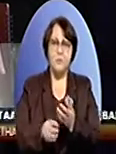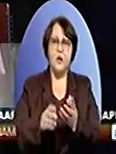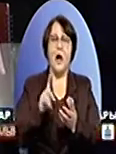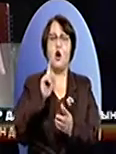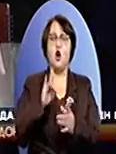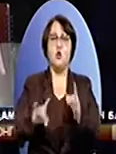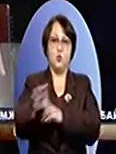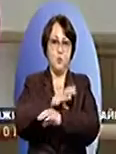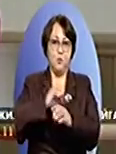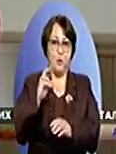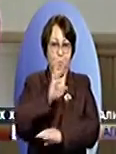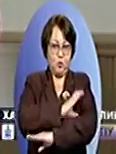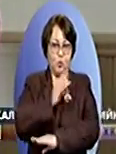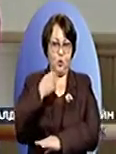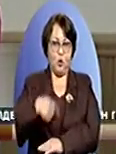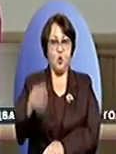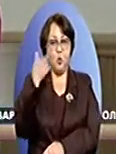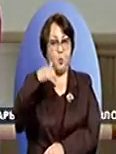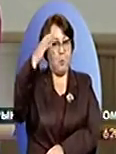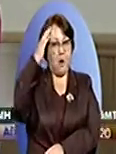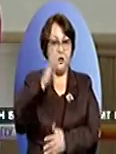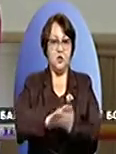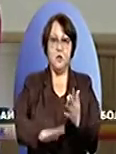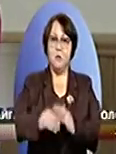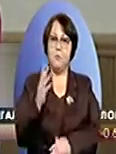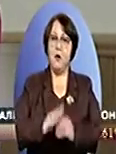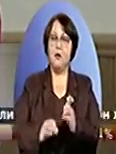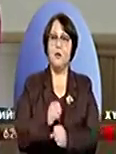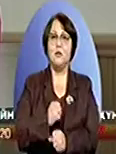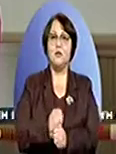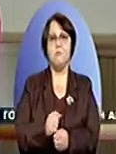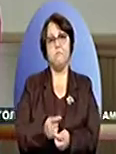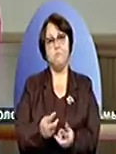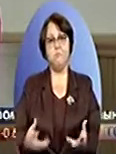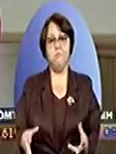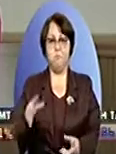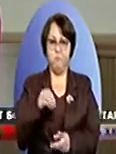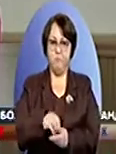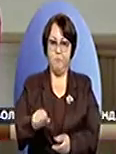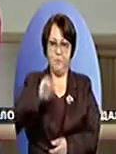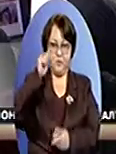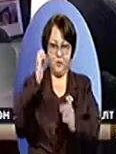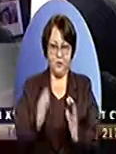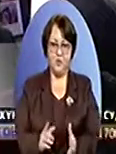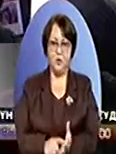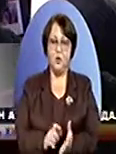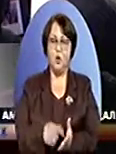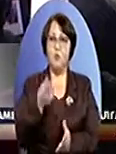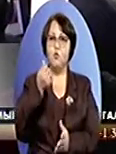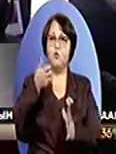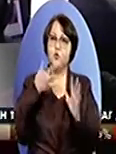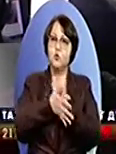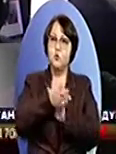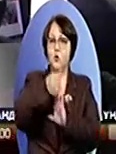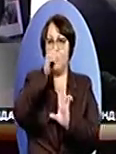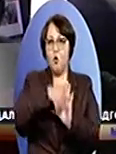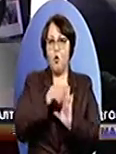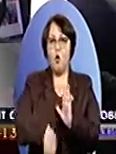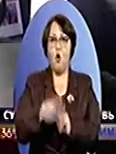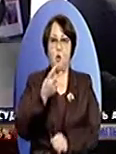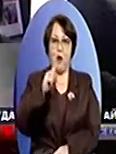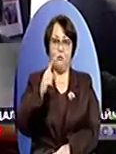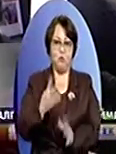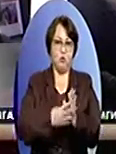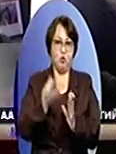сумын ерөнхий боловсролын сургуулийн байрыг шинээр барих ажлууд орж байгаа юм а. Энэ асуудал шаардлагатай хөрөнгө санхүүг төсөвс тусгаж 2019